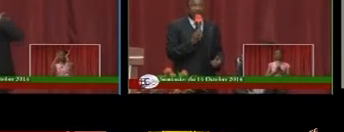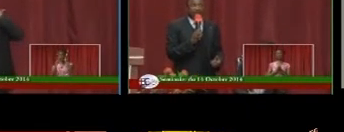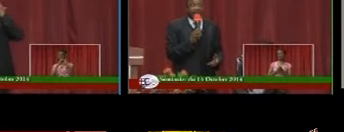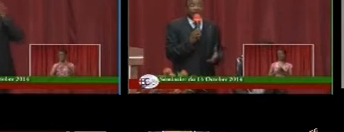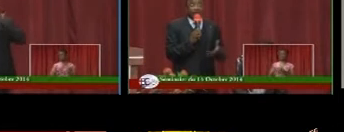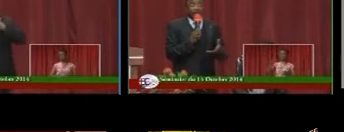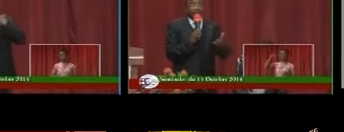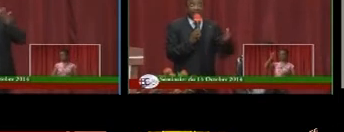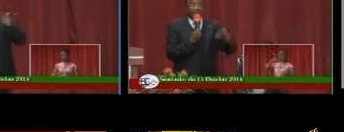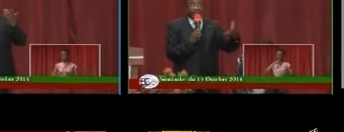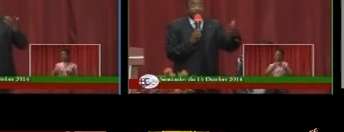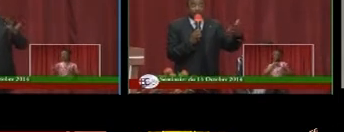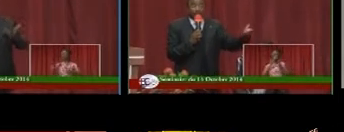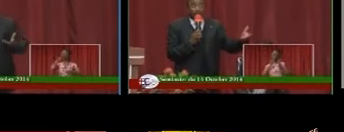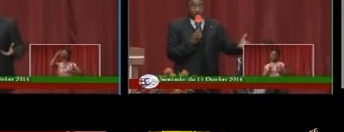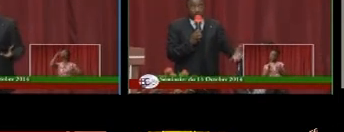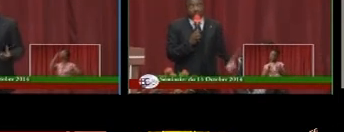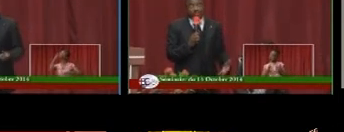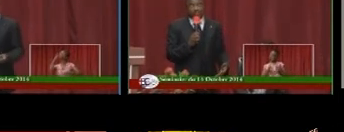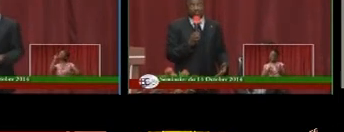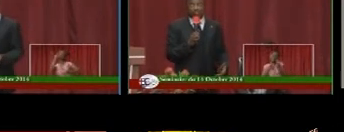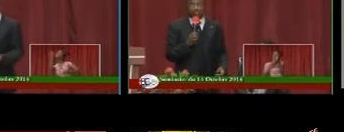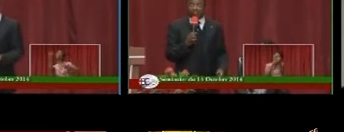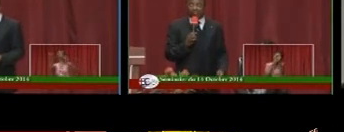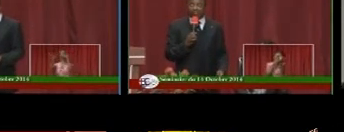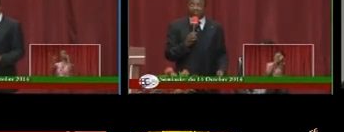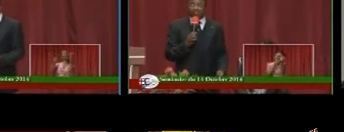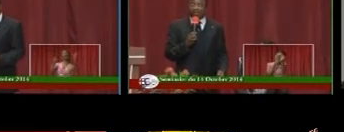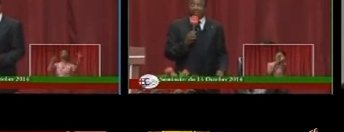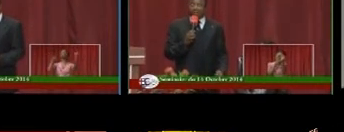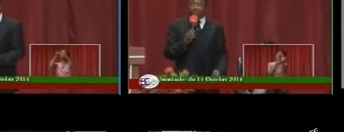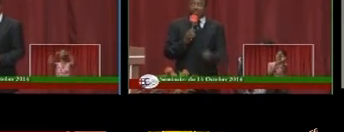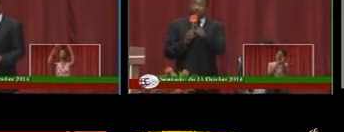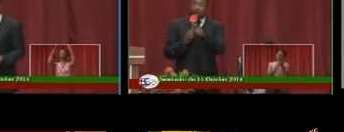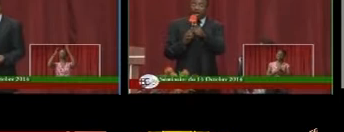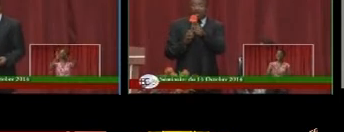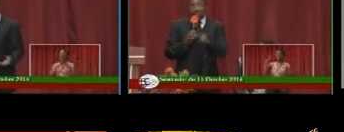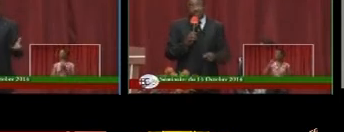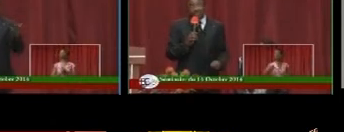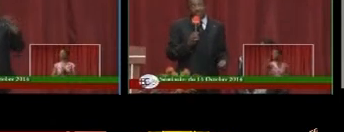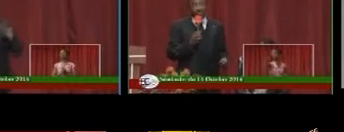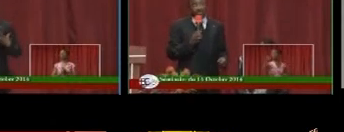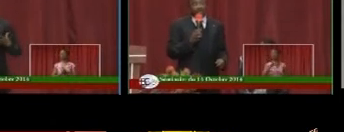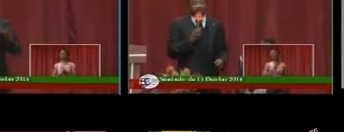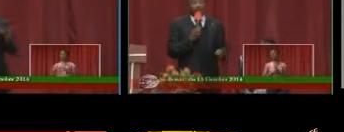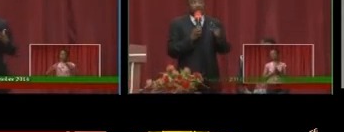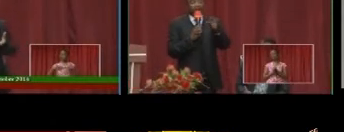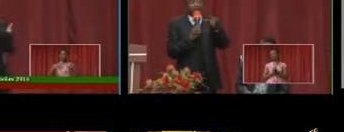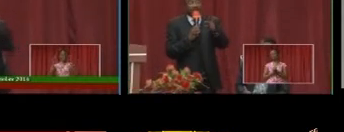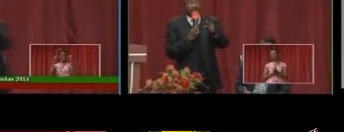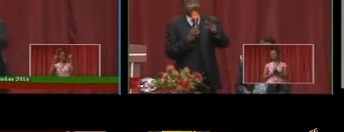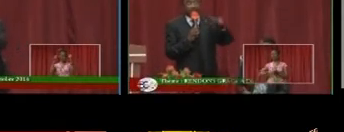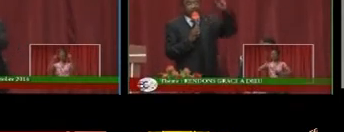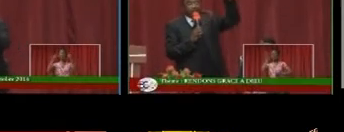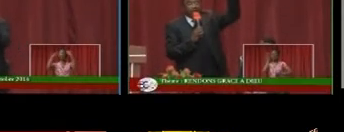ce que nous déplorons aujourd'hui, ça a commencé depuis longtemps. Et Jésus-Christ lui-même,